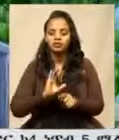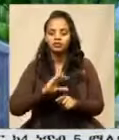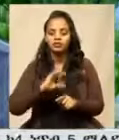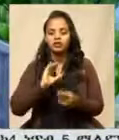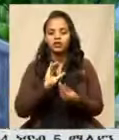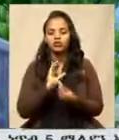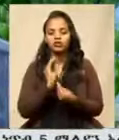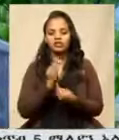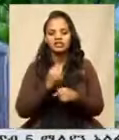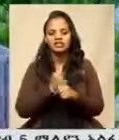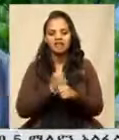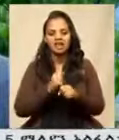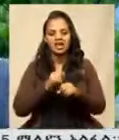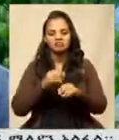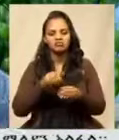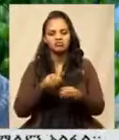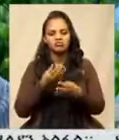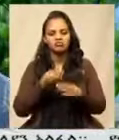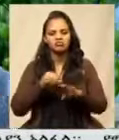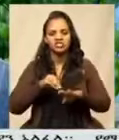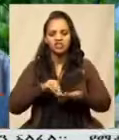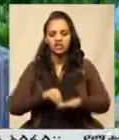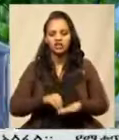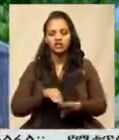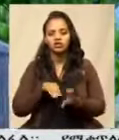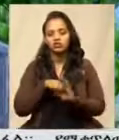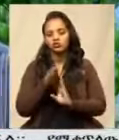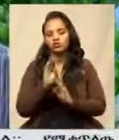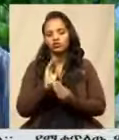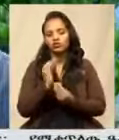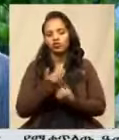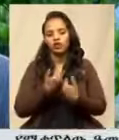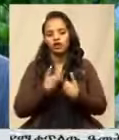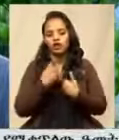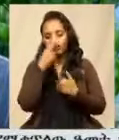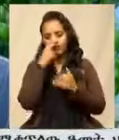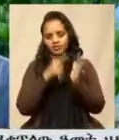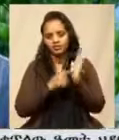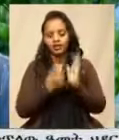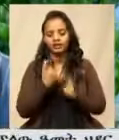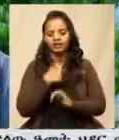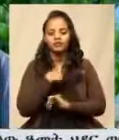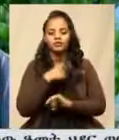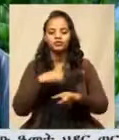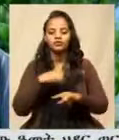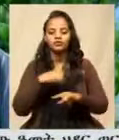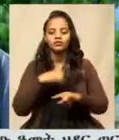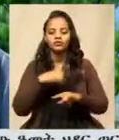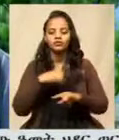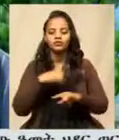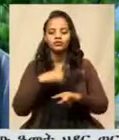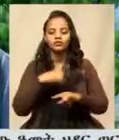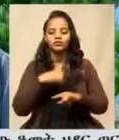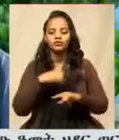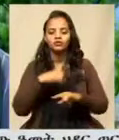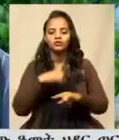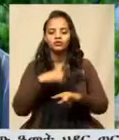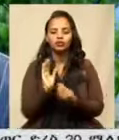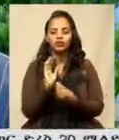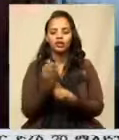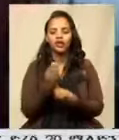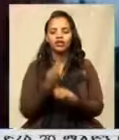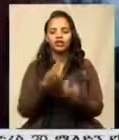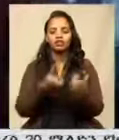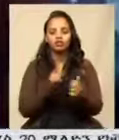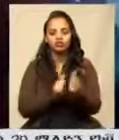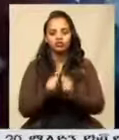ሁኔታ በስራ ጫና ውስጥ የገቡበት ሂደት እንዳለ ያሳያል። የኛ የዞናችን ነባር ሁኔታ ከክልሉም ግንባር